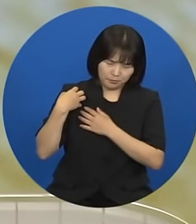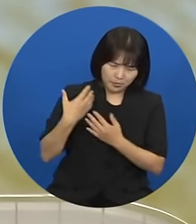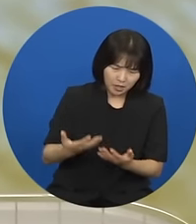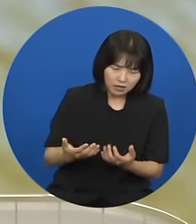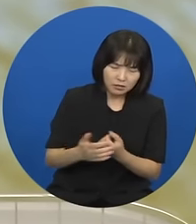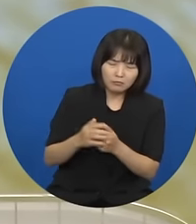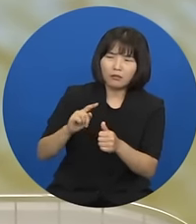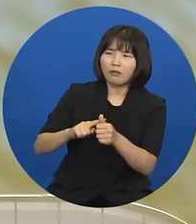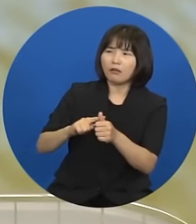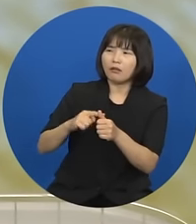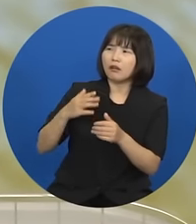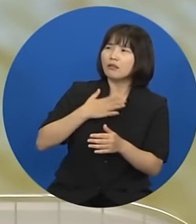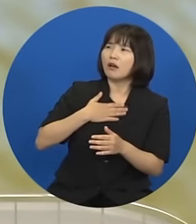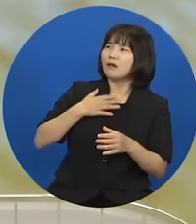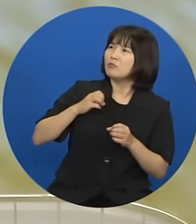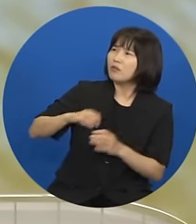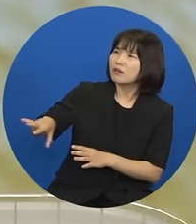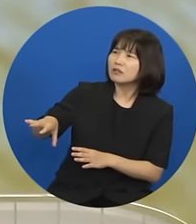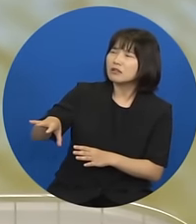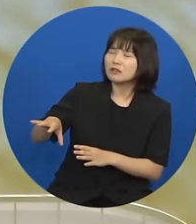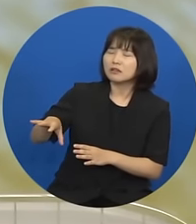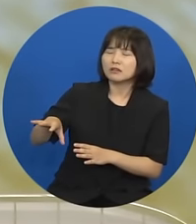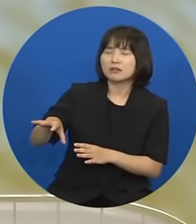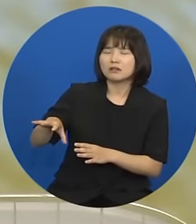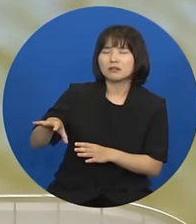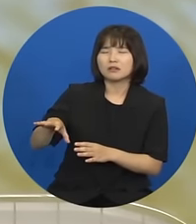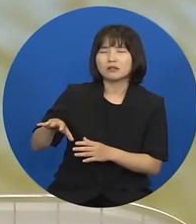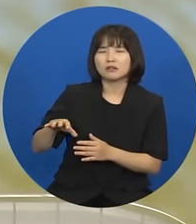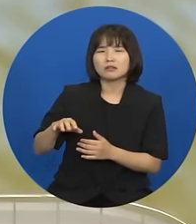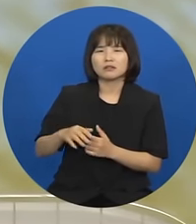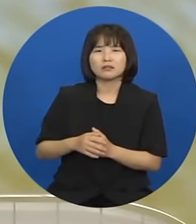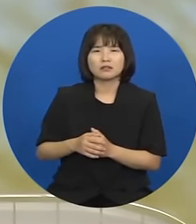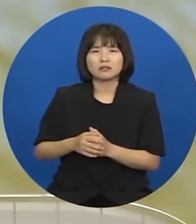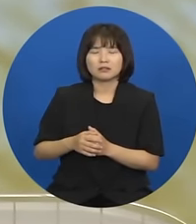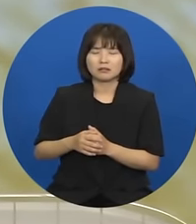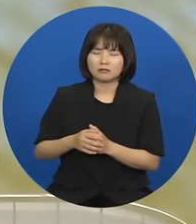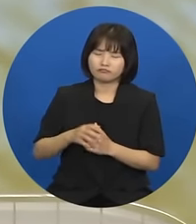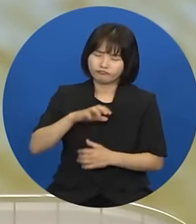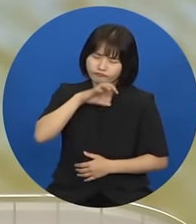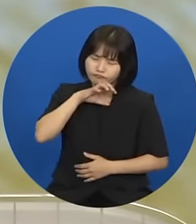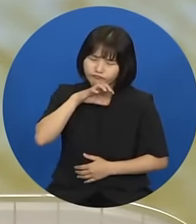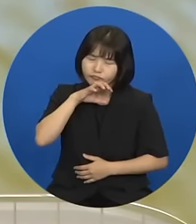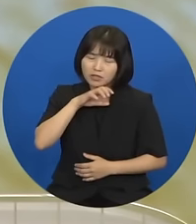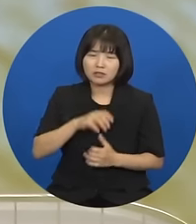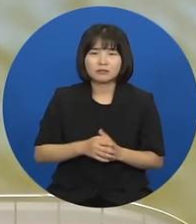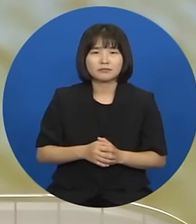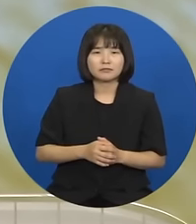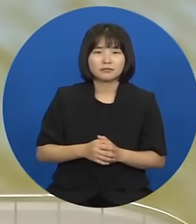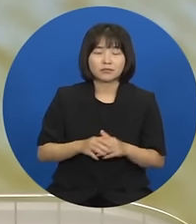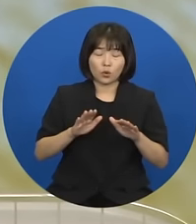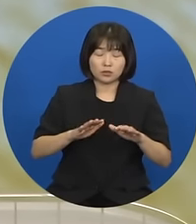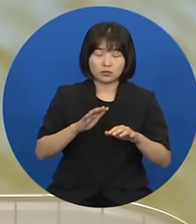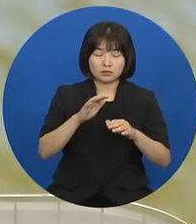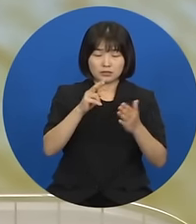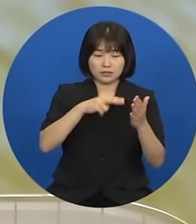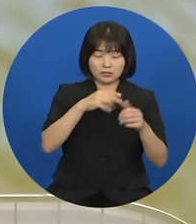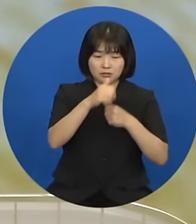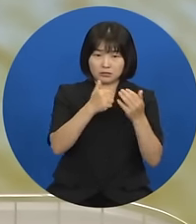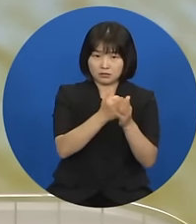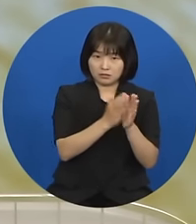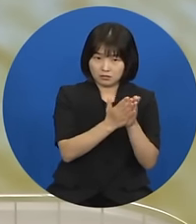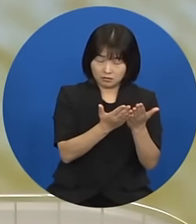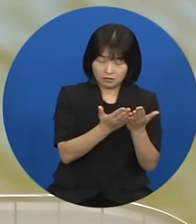것만 같은 안타까움을 호소합니다. 사실 저희가 오늘 읽은 이 시편 43편은 그 앞에 있는